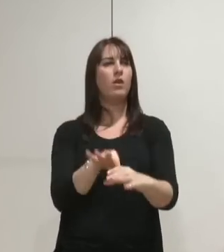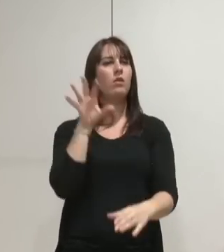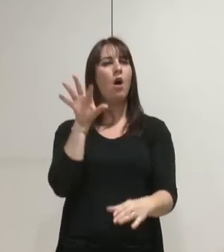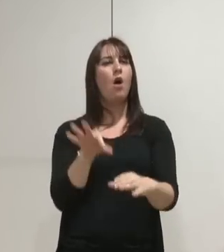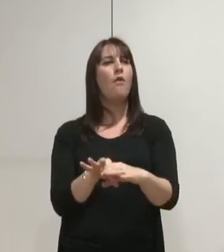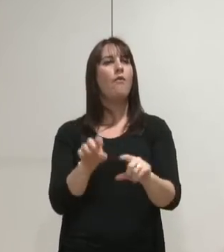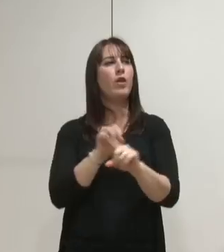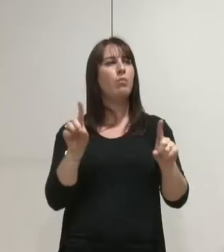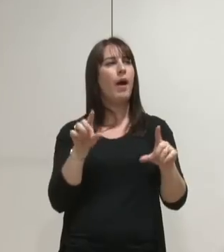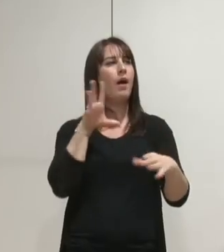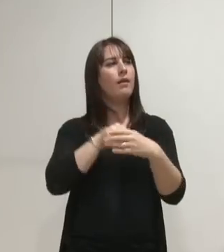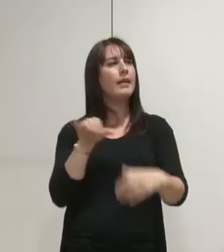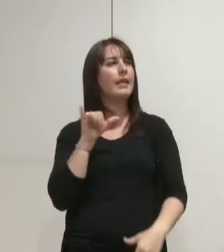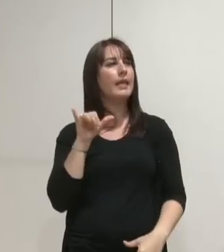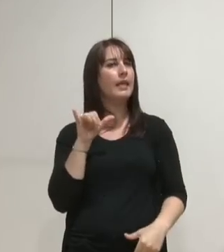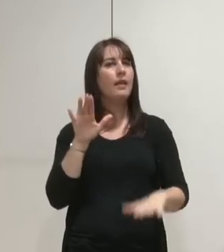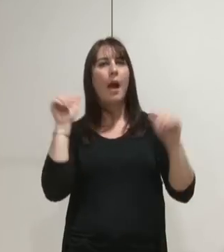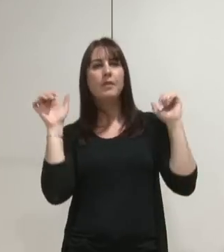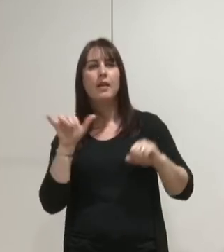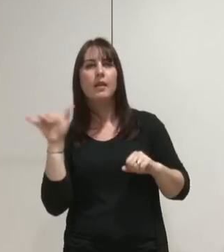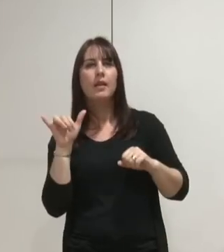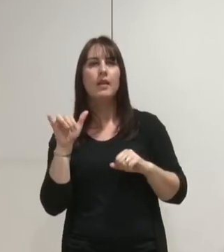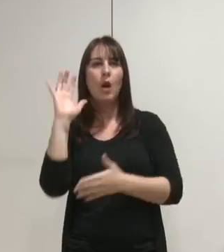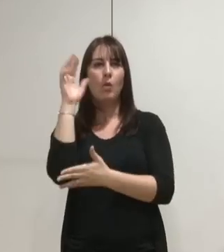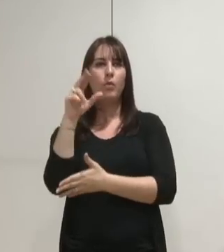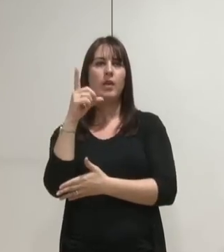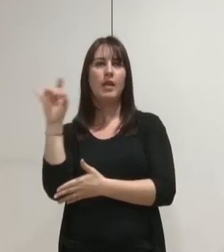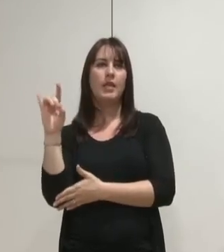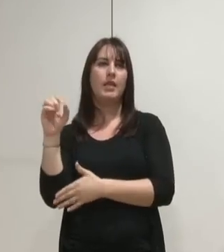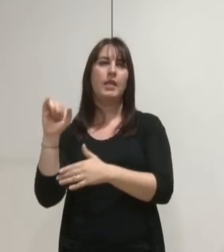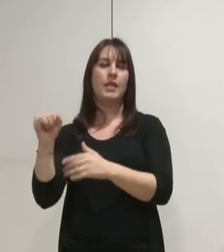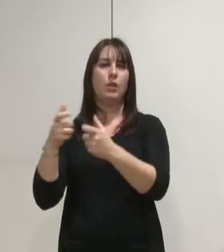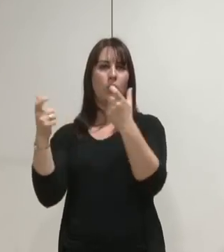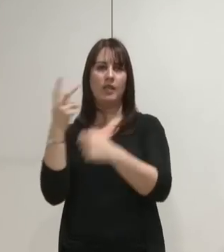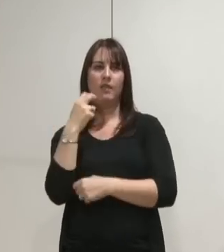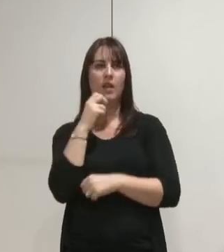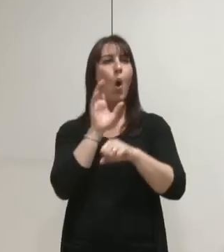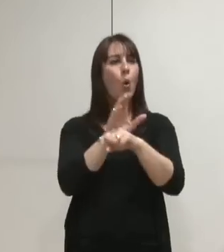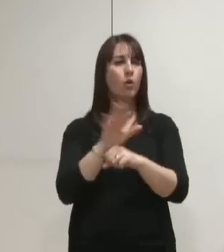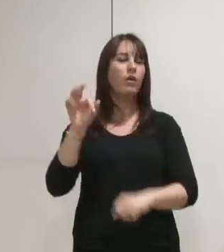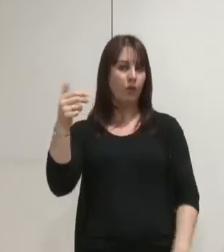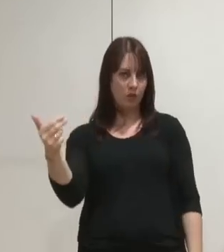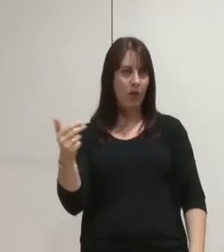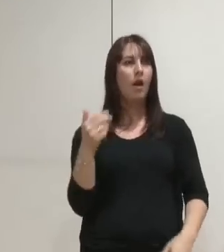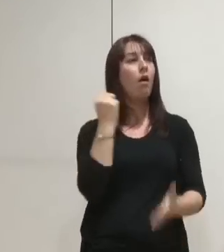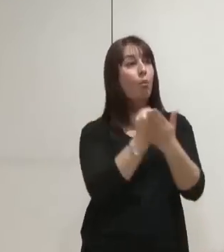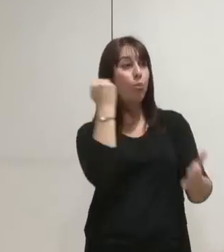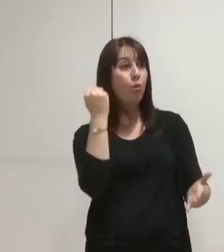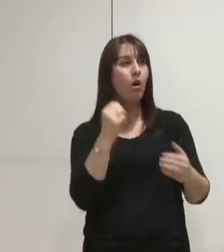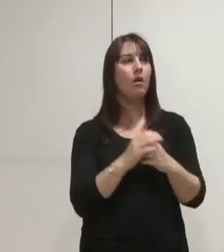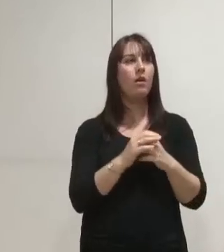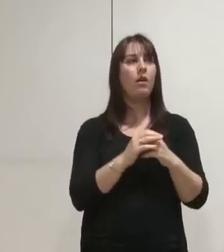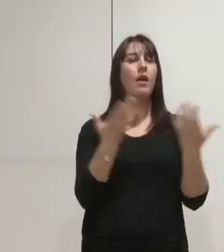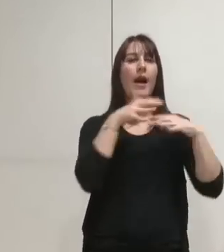part au vote qui s'abstient umpudi société civile qui vote contre le Front National qui vote pour le